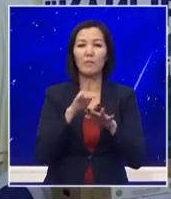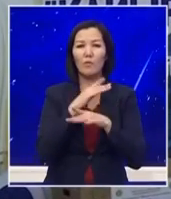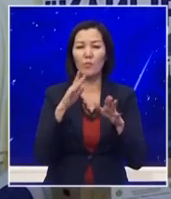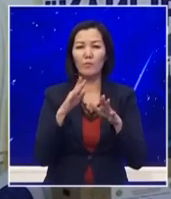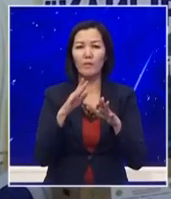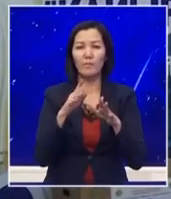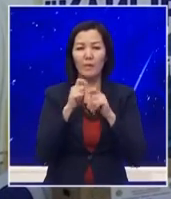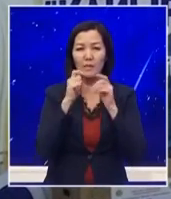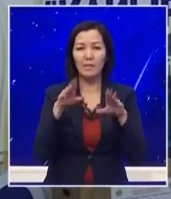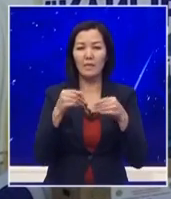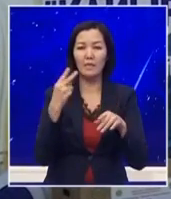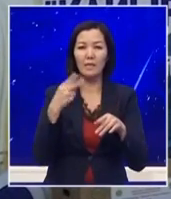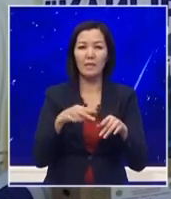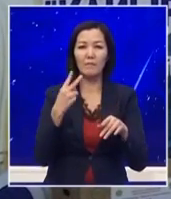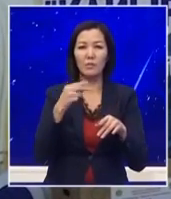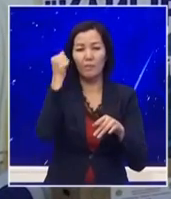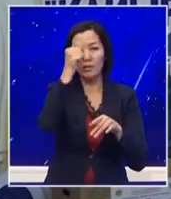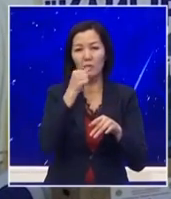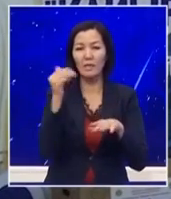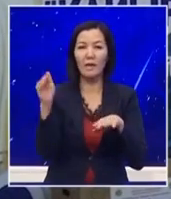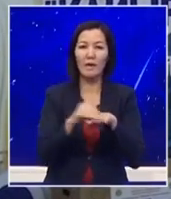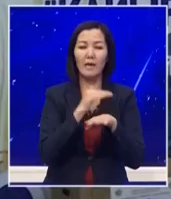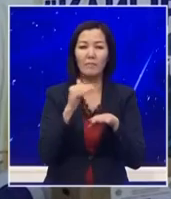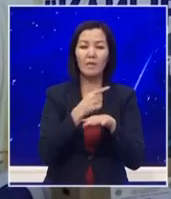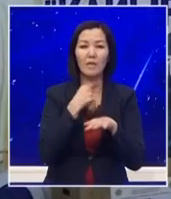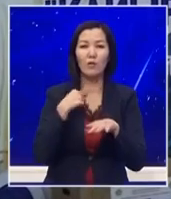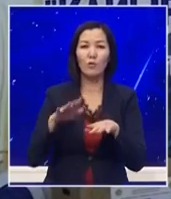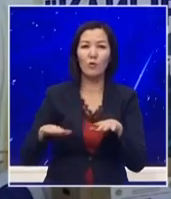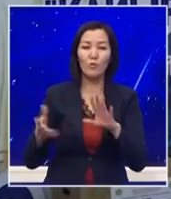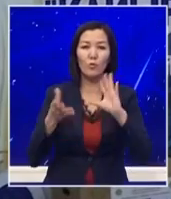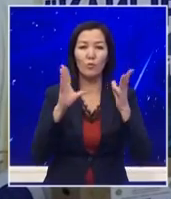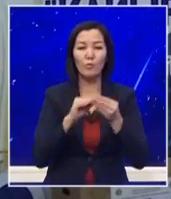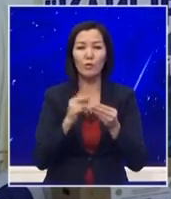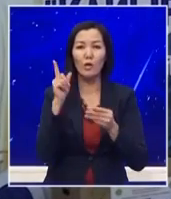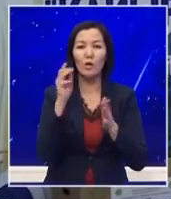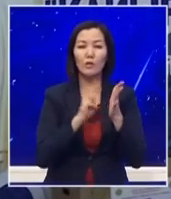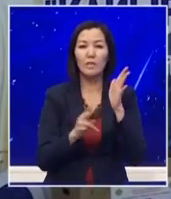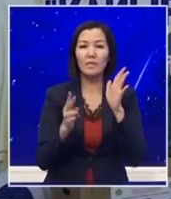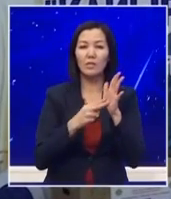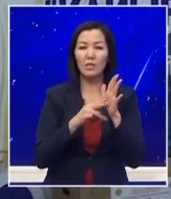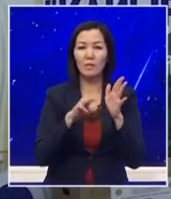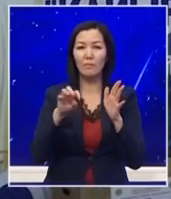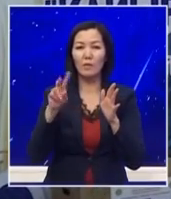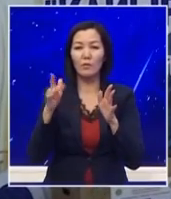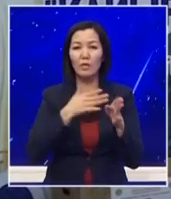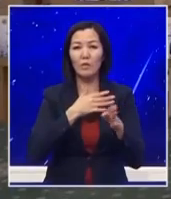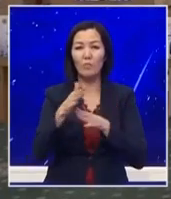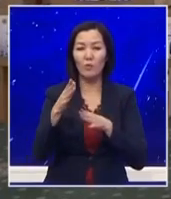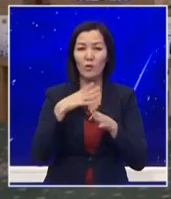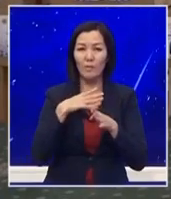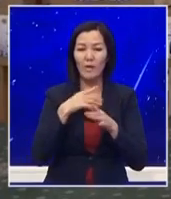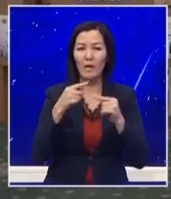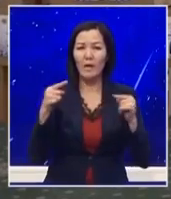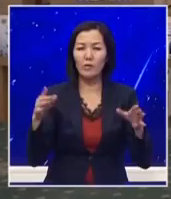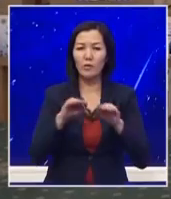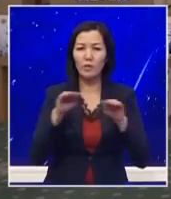Біз 2020 жылға жасалған қайырымдылықтарға қарайтын болсақ, Талдықорған өңірі бойынша 187 миллион теңгенің көлемінде әр